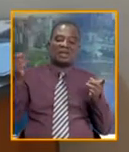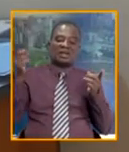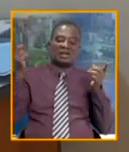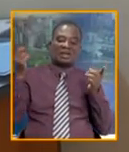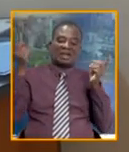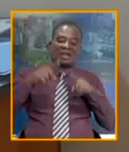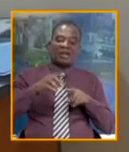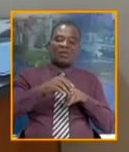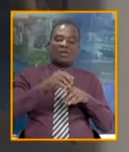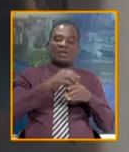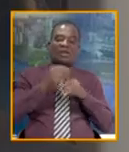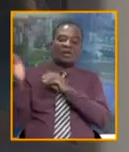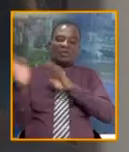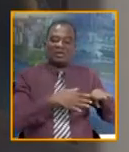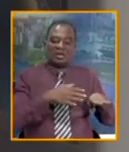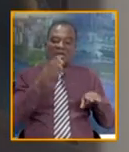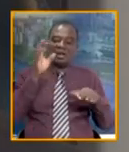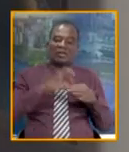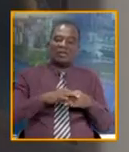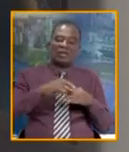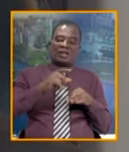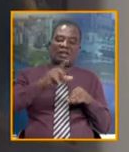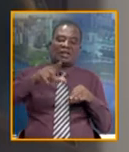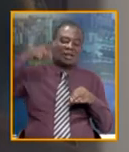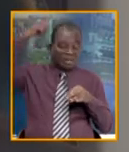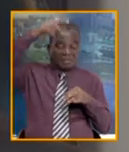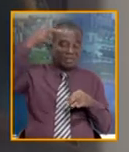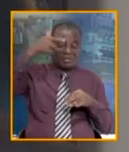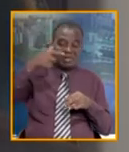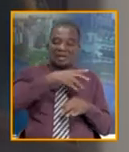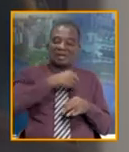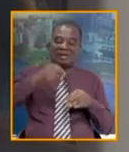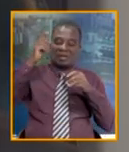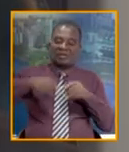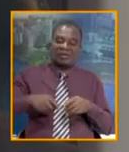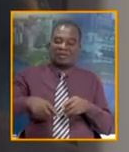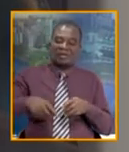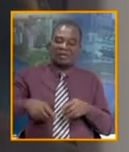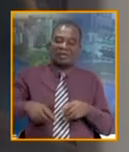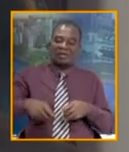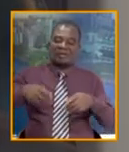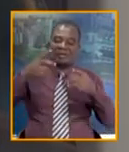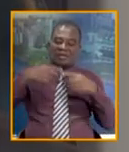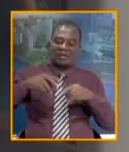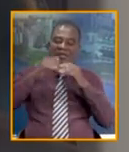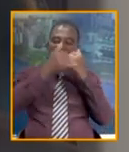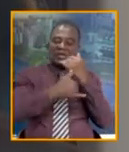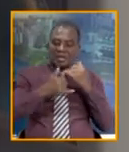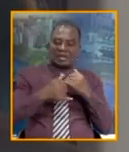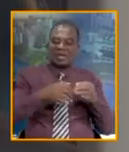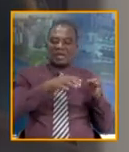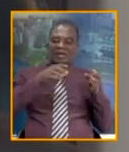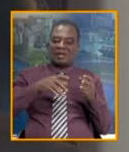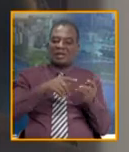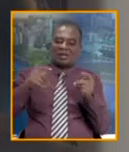ou de l'Algérie et qu'ils doivent regagner le pays que nous avons des problèmes parce qu'ils transitent par Niamey. Et donc,